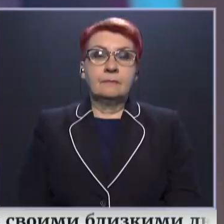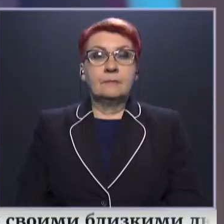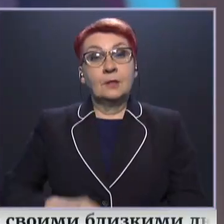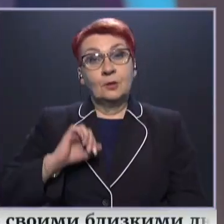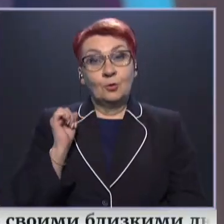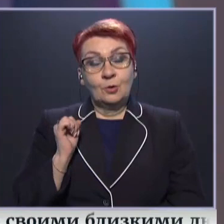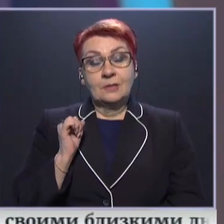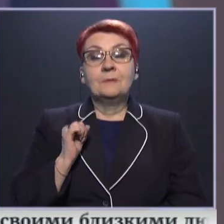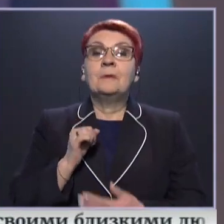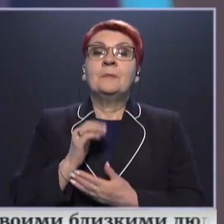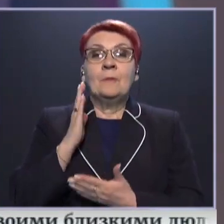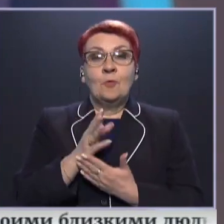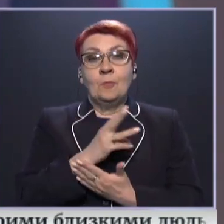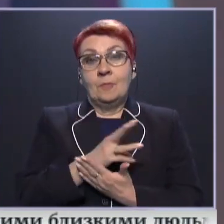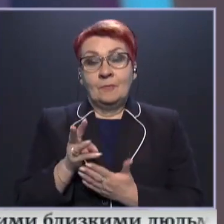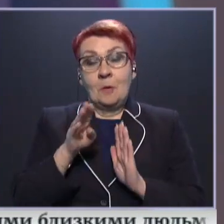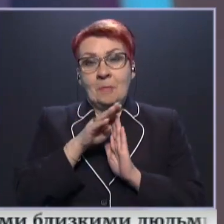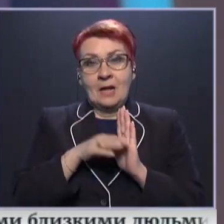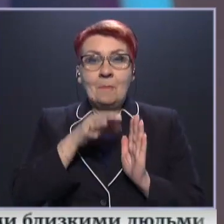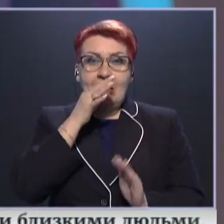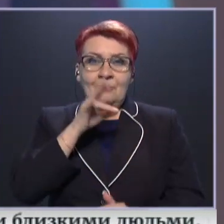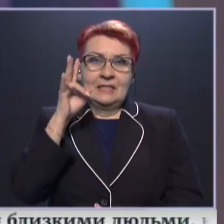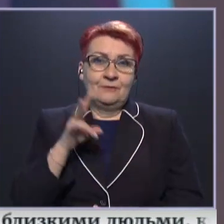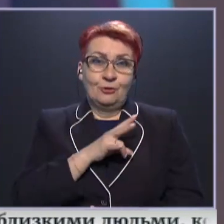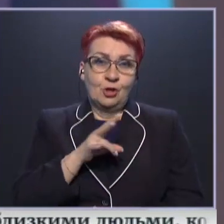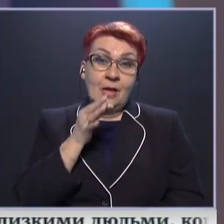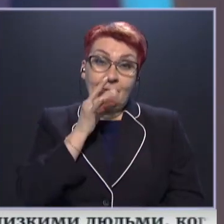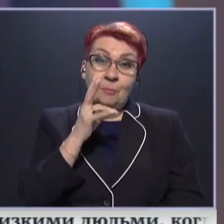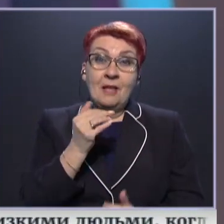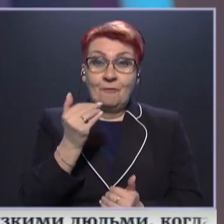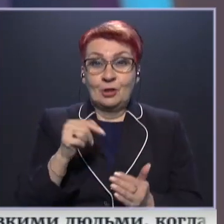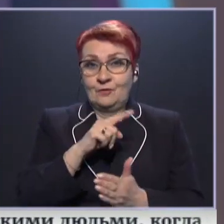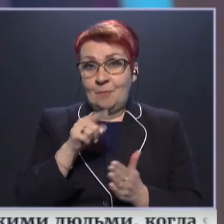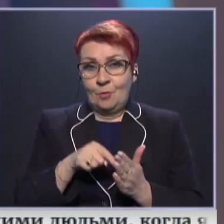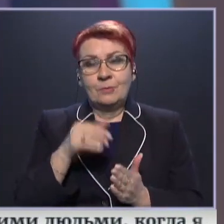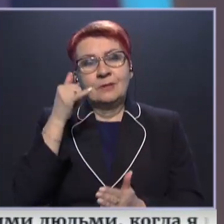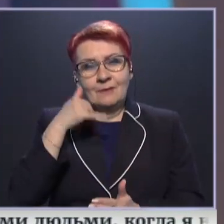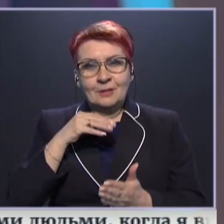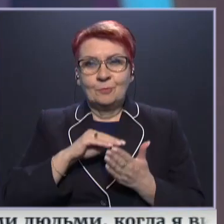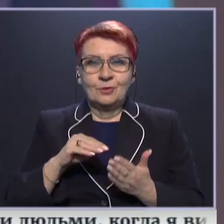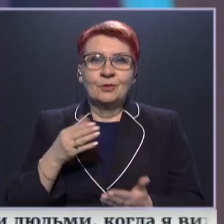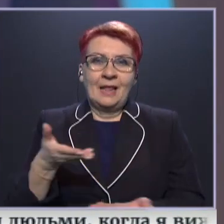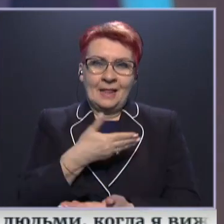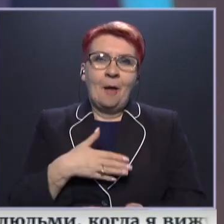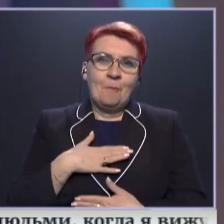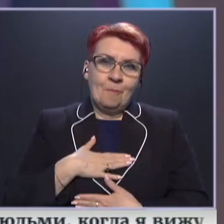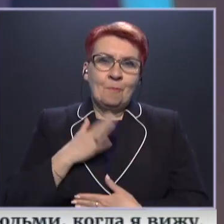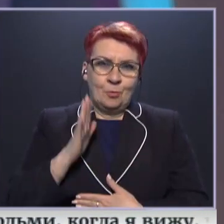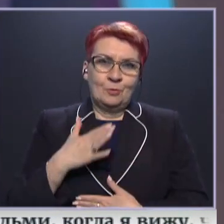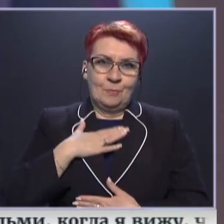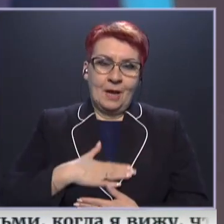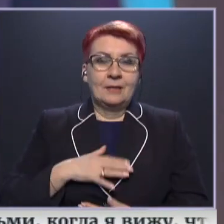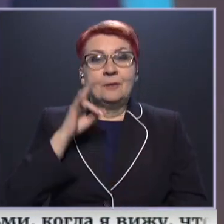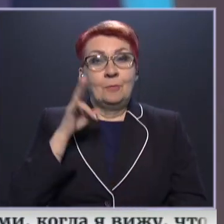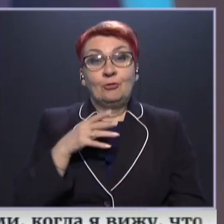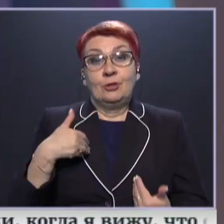Друзья, в прямом эфире продолжаем ответ священника, отвечаем на ваши вопросы и, конечно, на ваши звонки, поэтому звоните, нам будет приятно. Здравствуйте, батюшка.